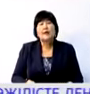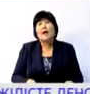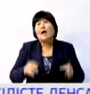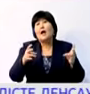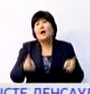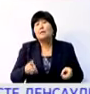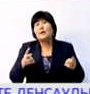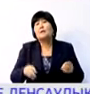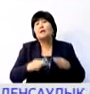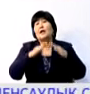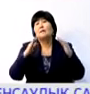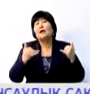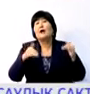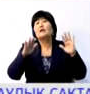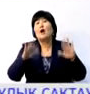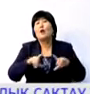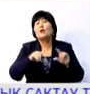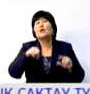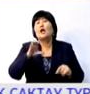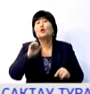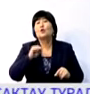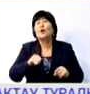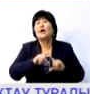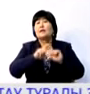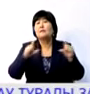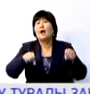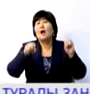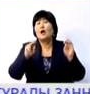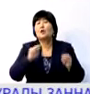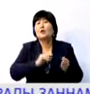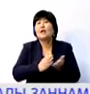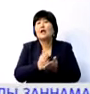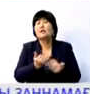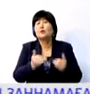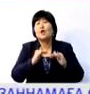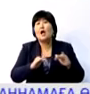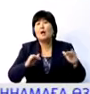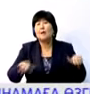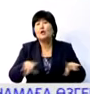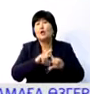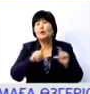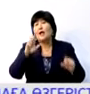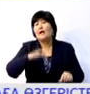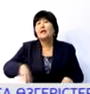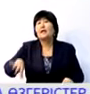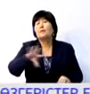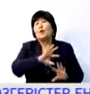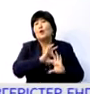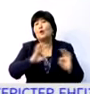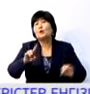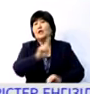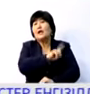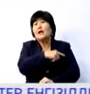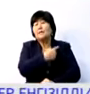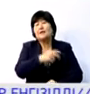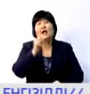Мейірімділік мекеніне арналған орталық. Талсуат елді мекеніндегі арнаулы қызметтер көрсету балалар орталығы еліміз бойынша үздік